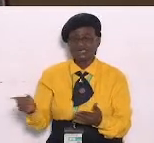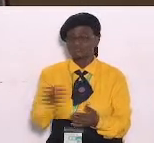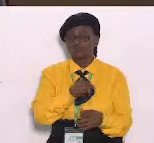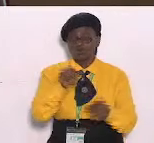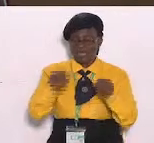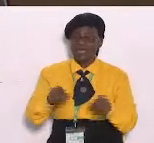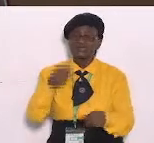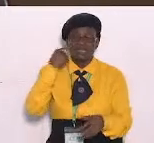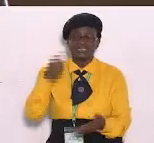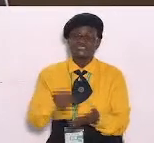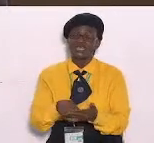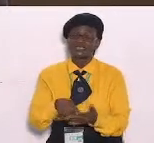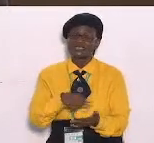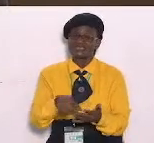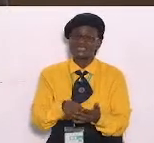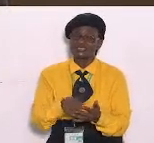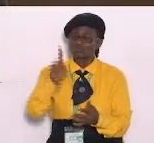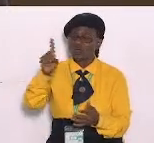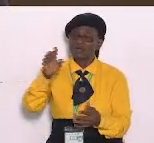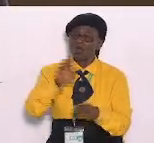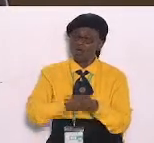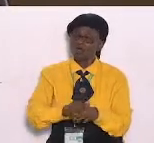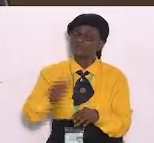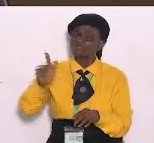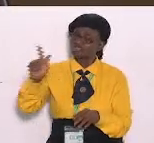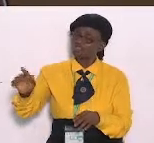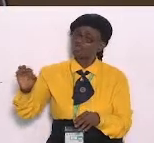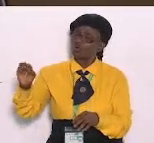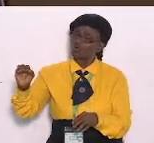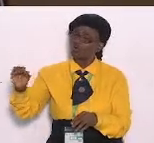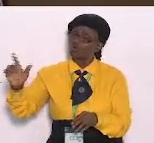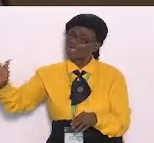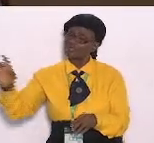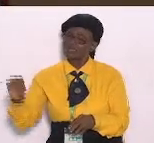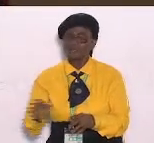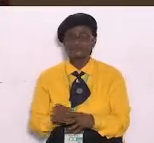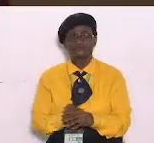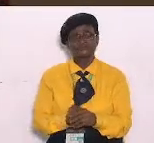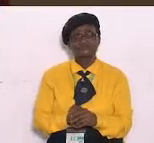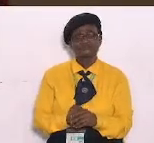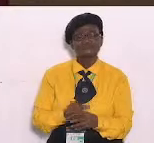vous pouvez chercher ceci dans